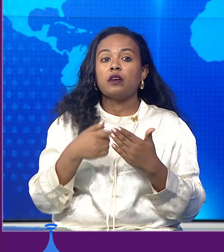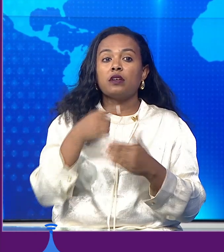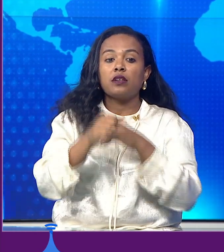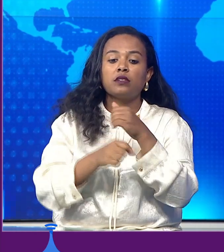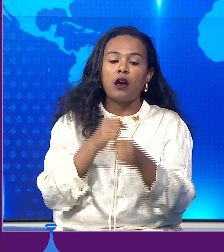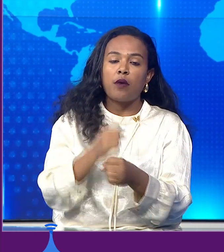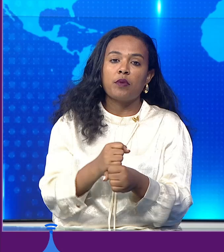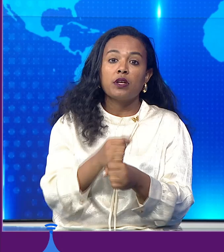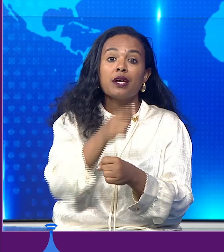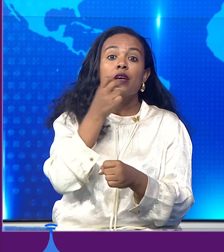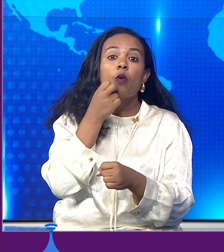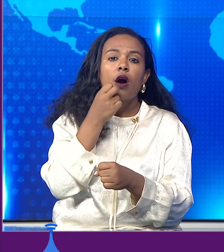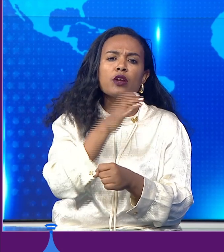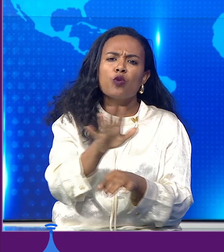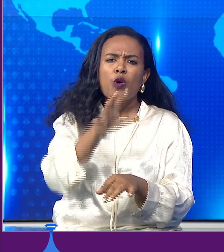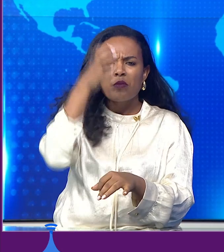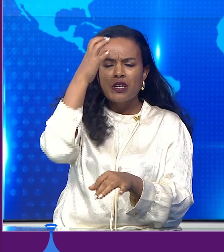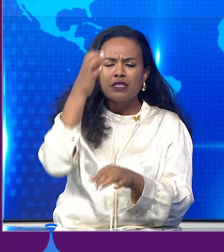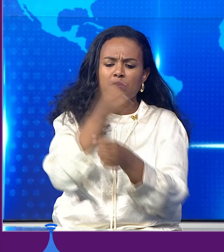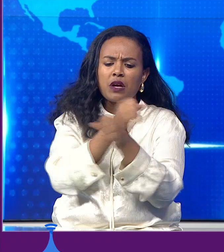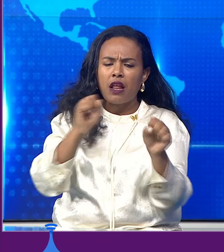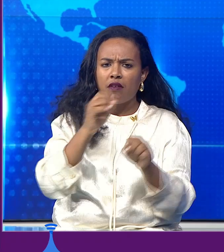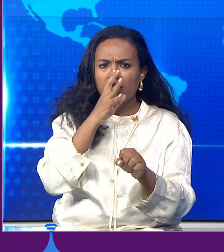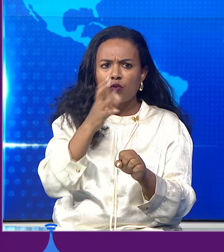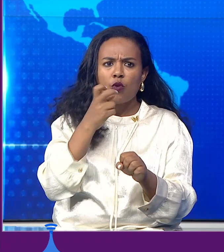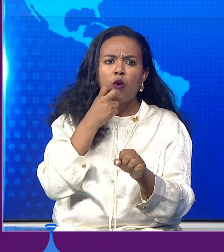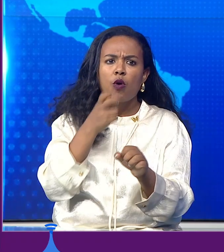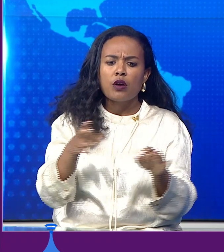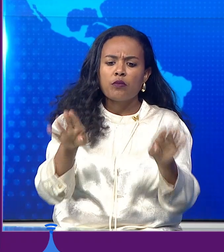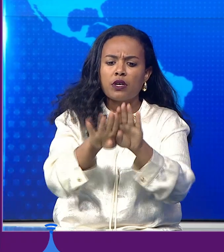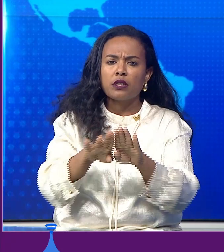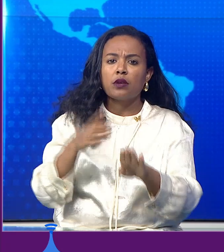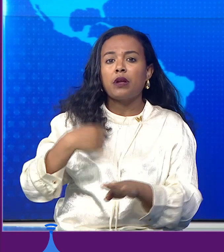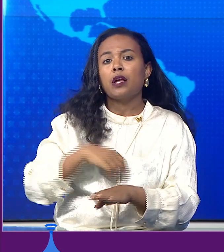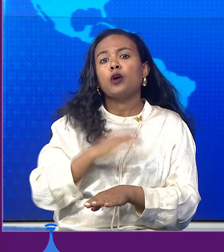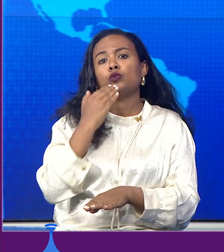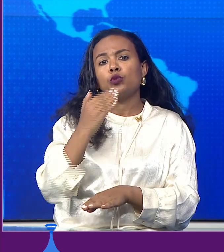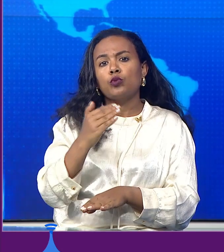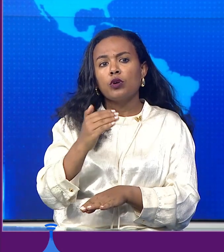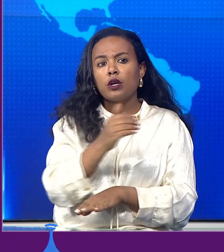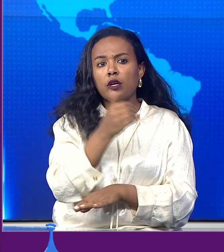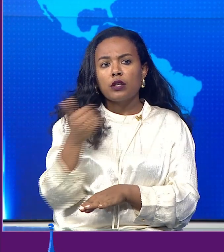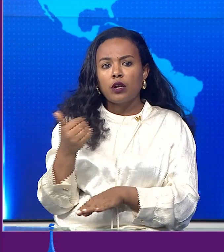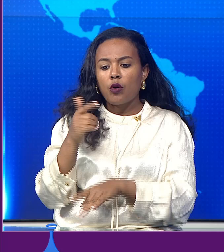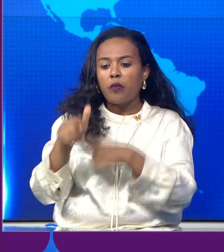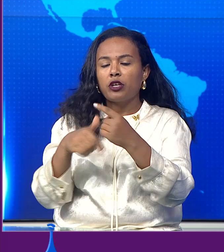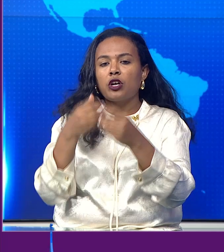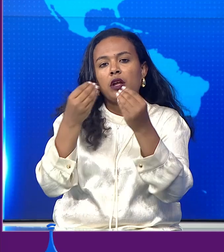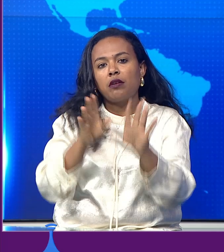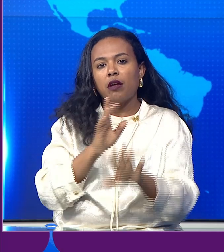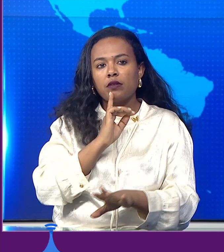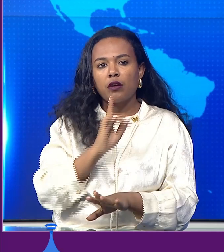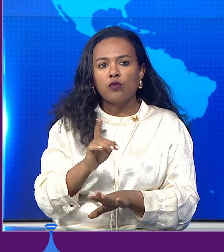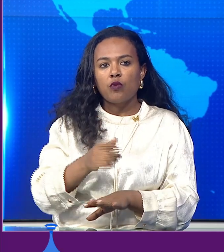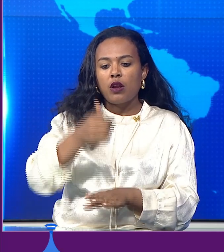ይሄዋ እንደው መንግስት መላ ፈጥሮ ይሄዋ ቢገደብልን ለኛ ጥሩ ነው። ሌላው በቃ መሬት ልናጣ ነው። የዳሰነች ወረዳ